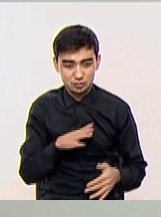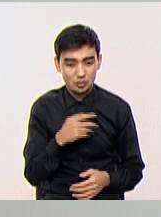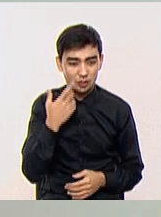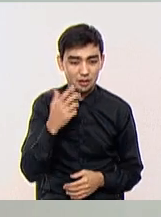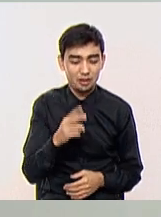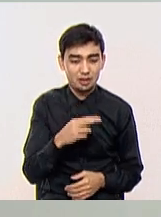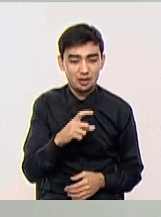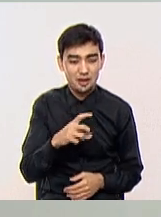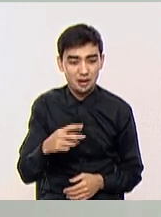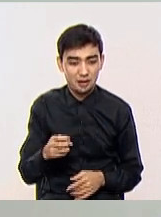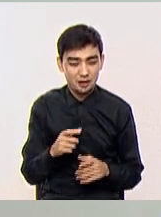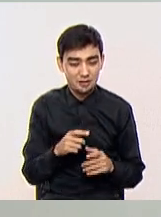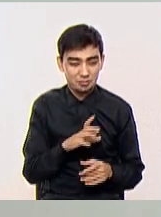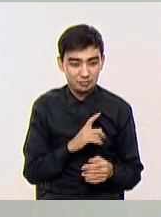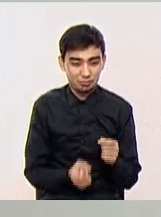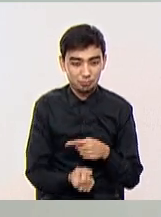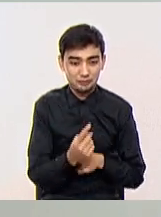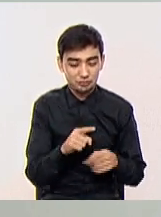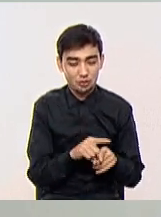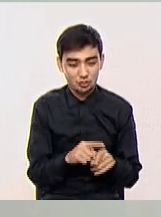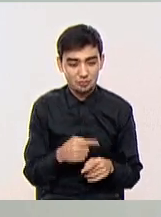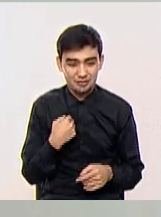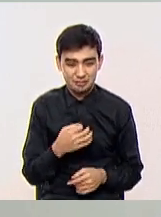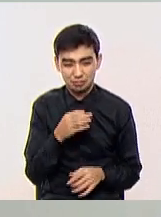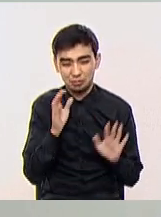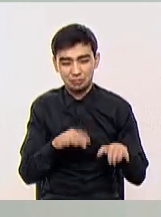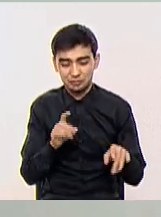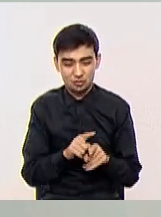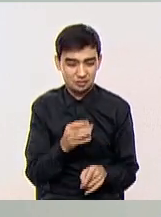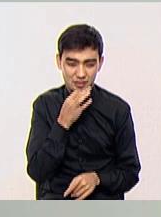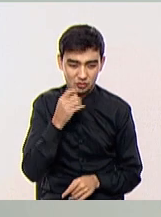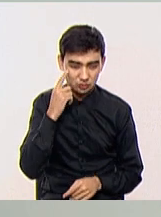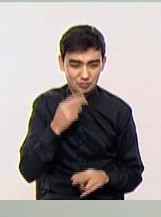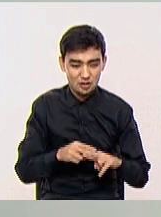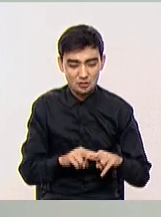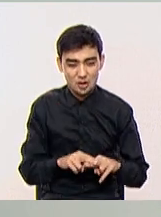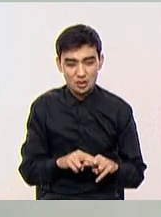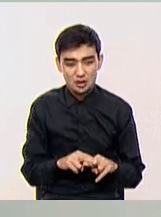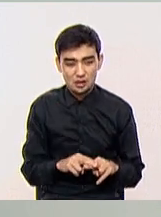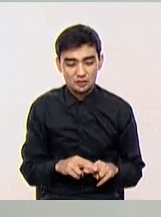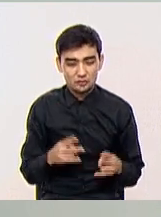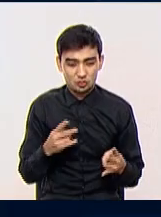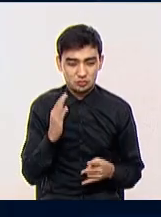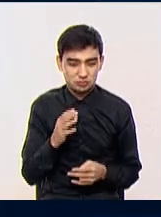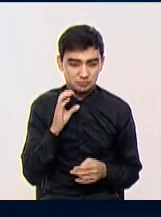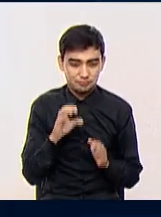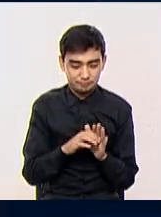пришла. Вот. Поэтому расслабляться, наверное, еще рано, поэтому ну, надо быть